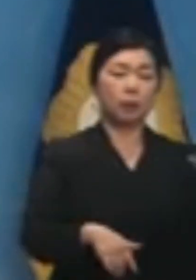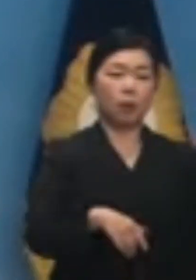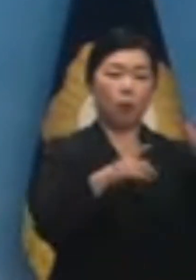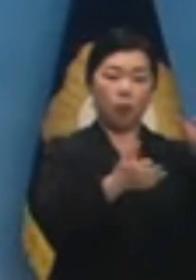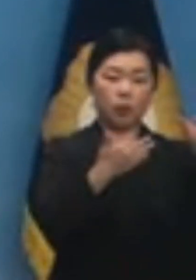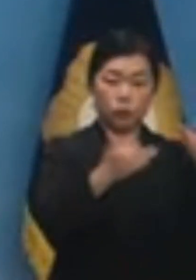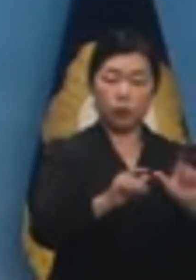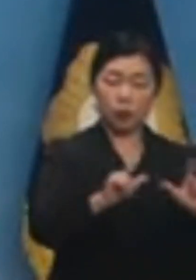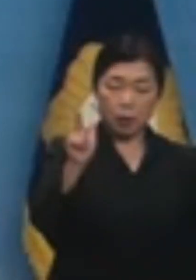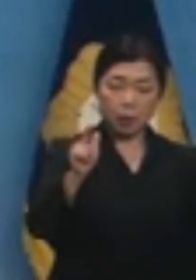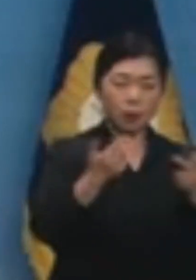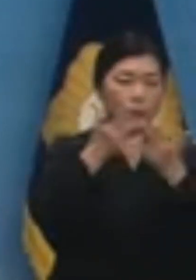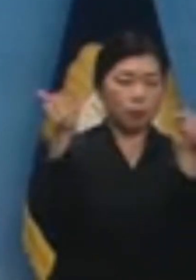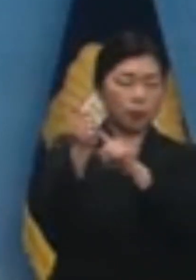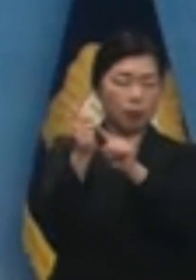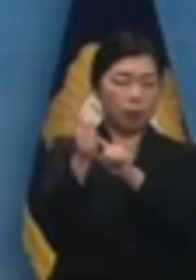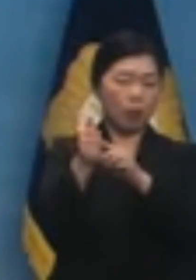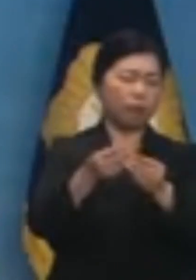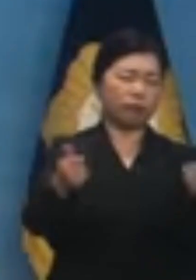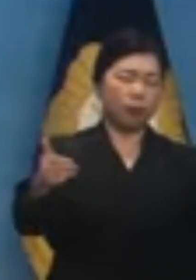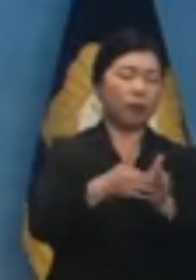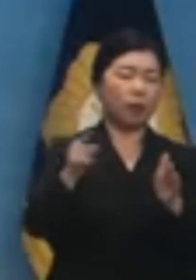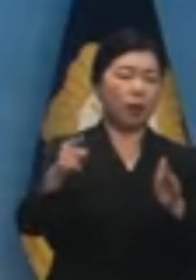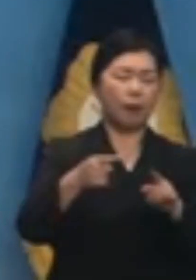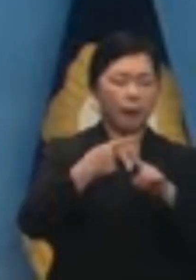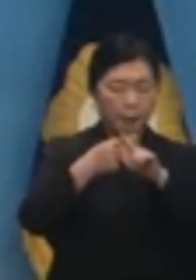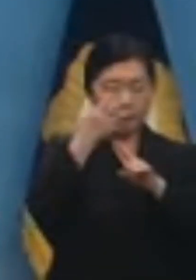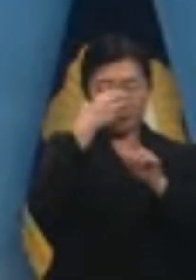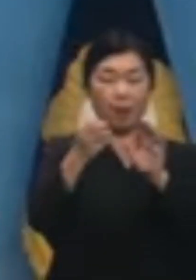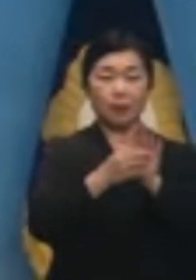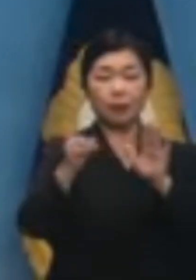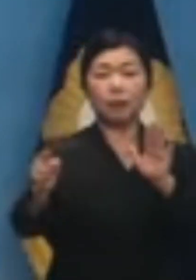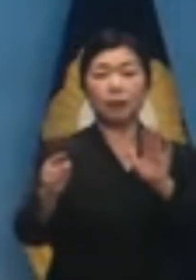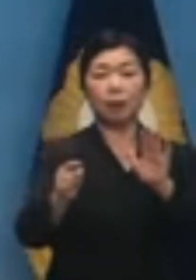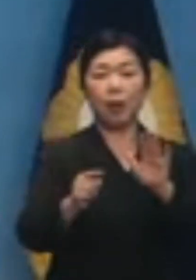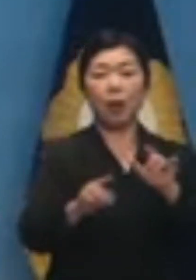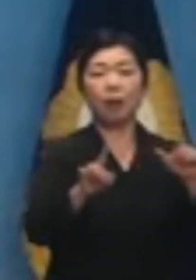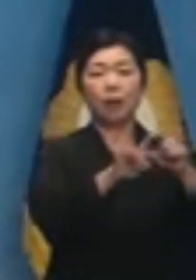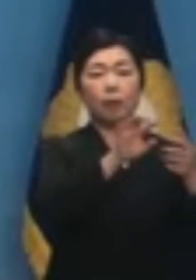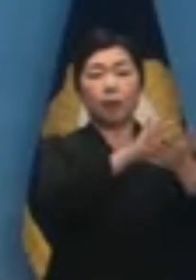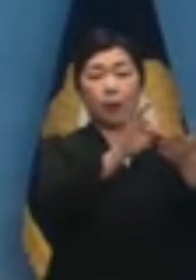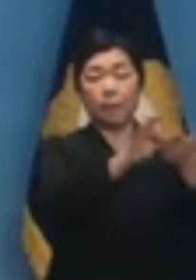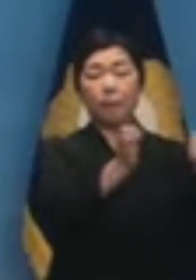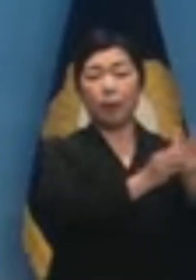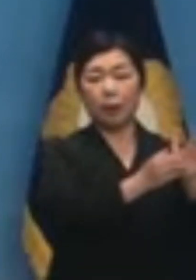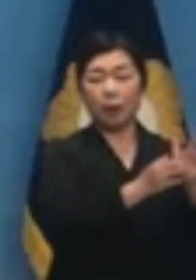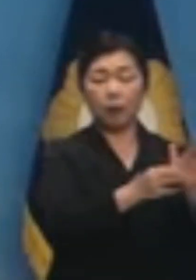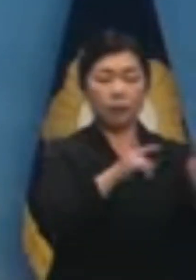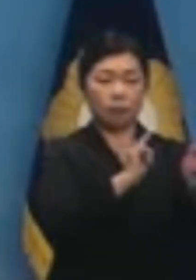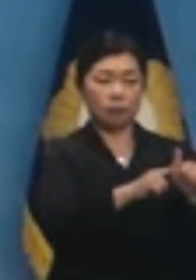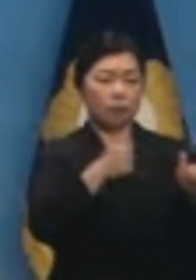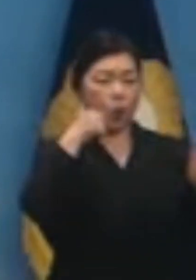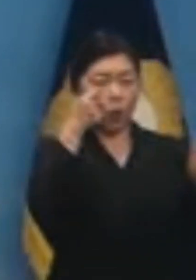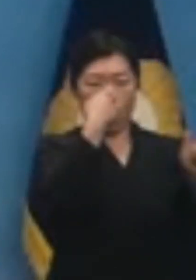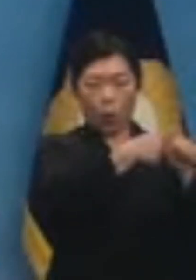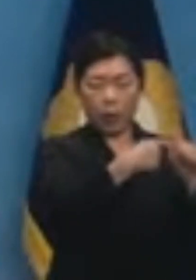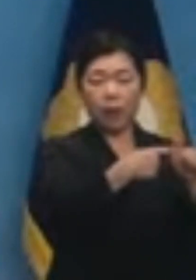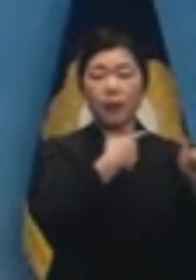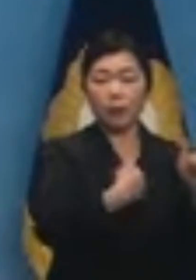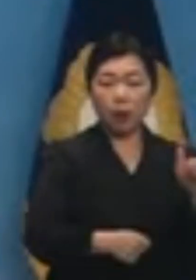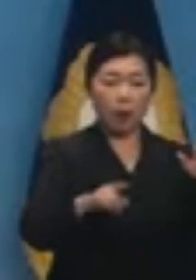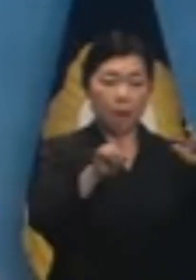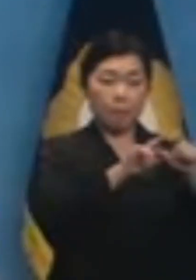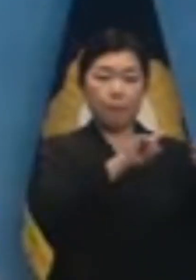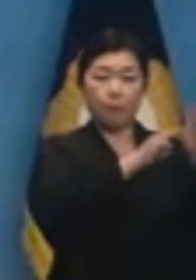대해 박살났다, 엑스망신 등의 표현을 사용하였습니다. 언론사가 특정 후보를 조롱하는 표현을 사용해